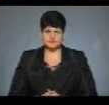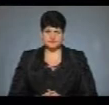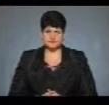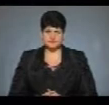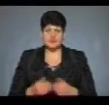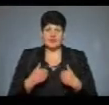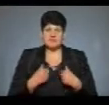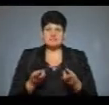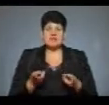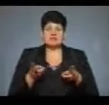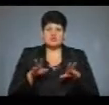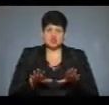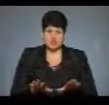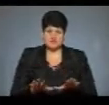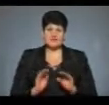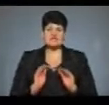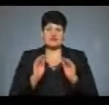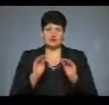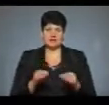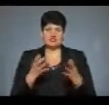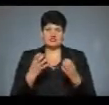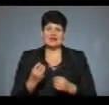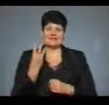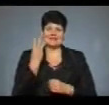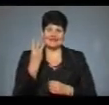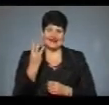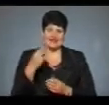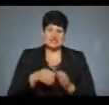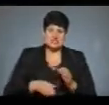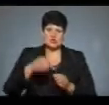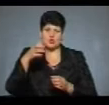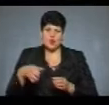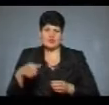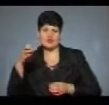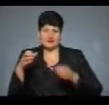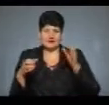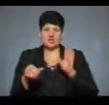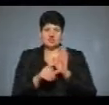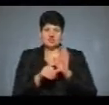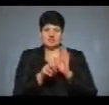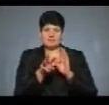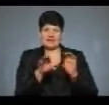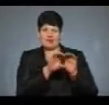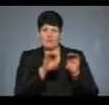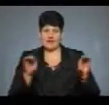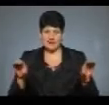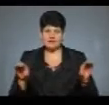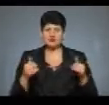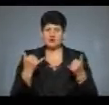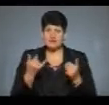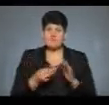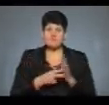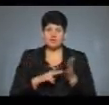Нам залишилося встановити ще три стояки і 6 метрів перил. Сьогодні плануємо закінчити